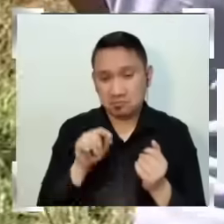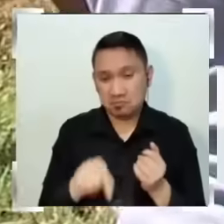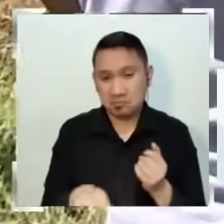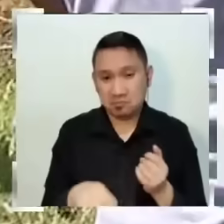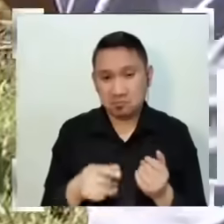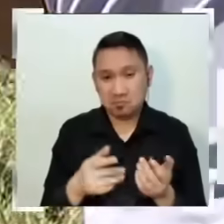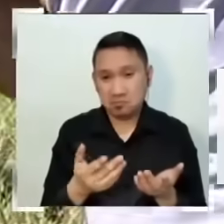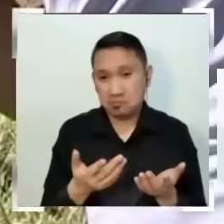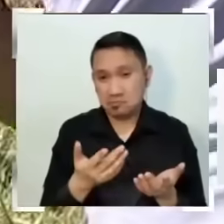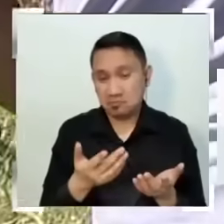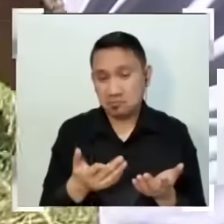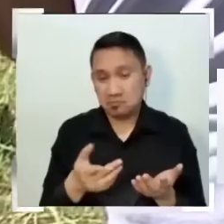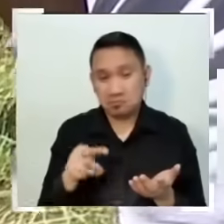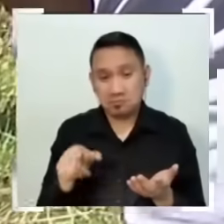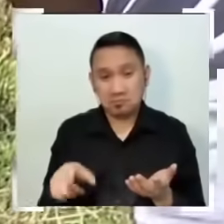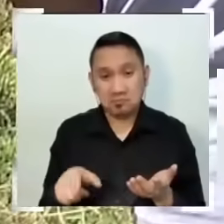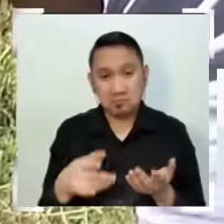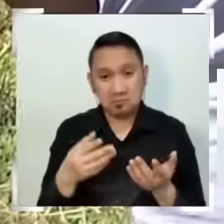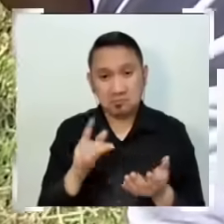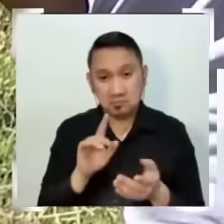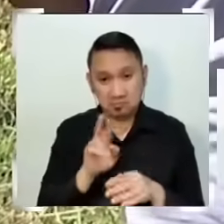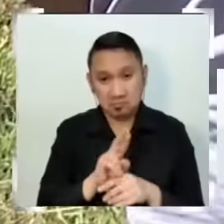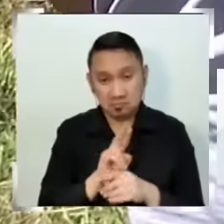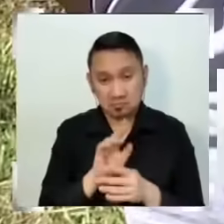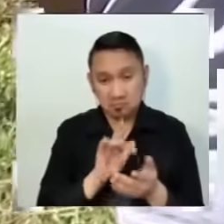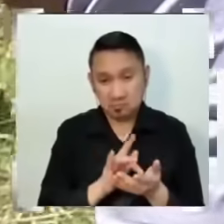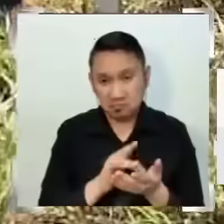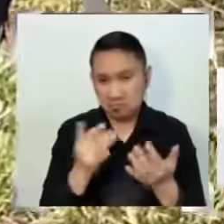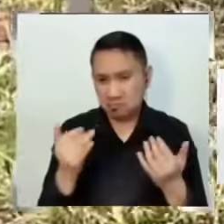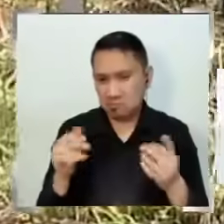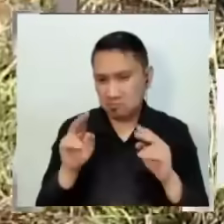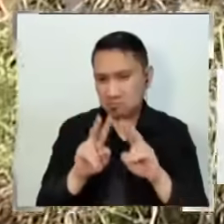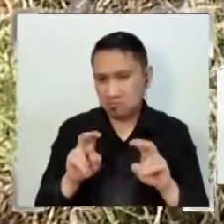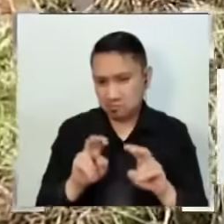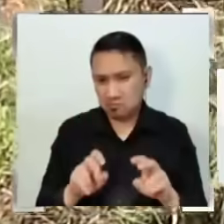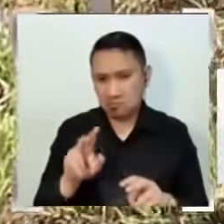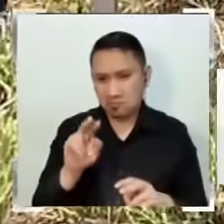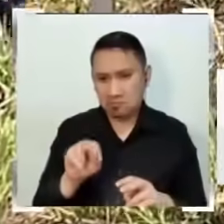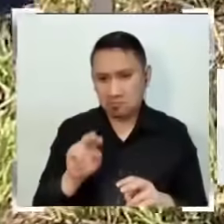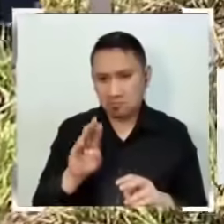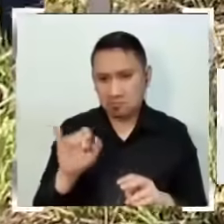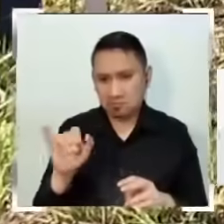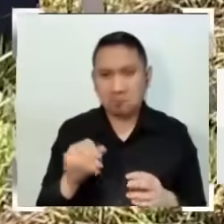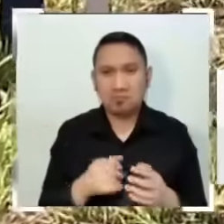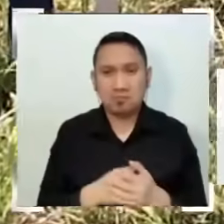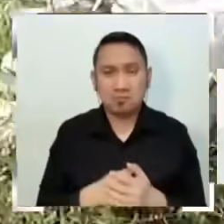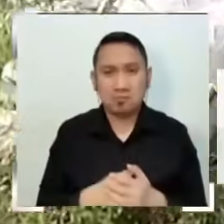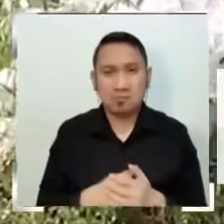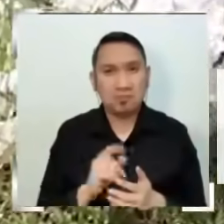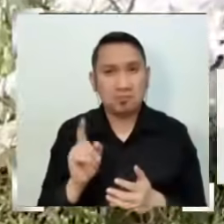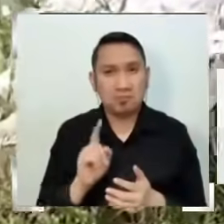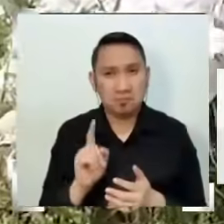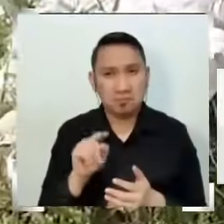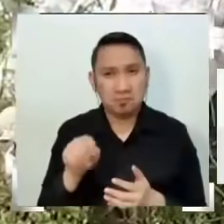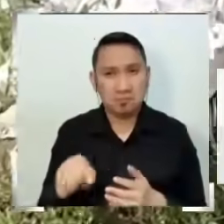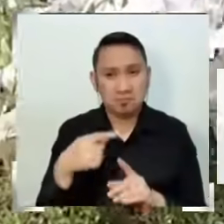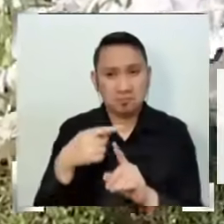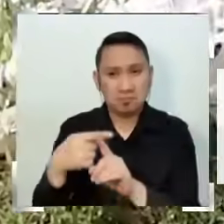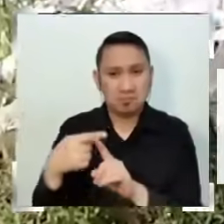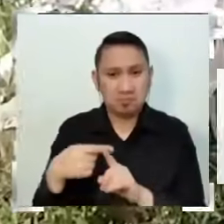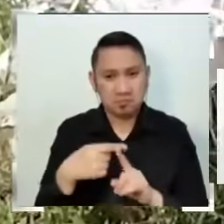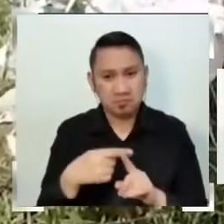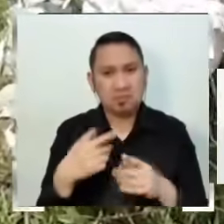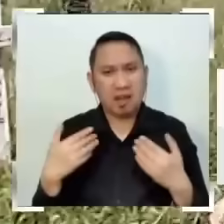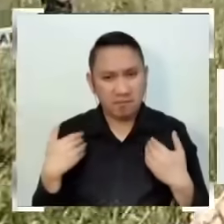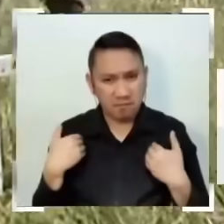sakit. Pinapaimbestigahan din ng Senado sa National Bureau of Investigation o NBI ang illegal na sementeryo sa Sitio Capihan kung